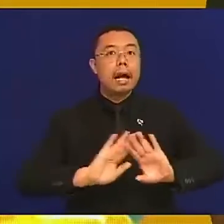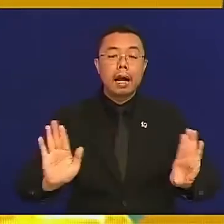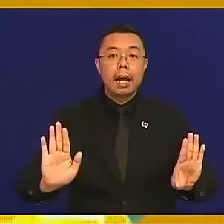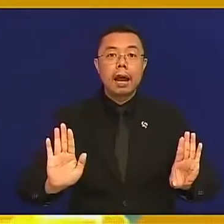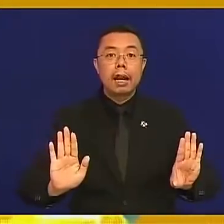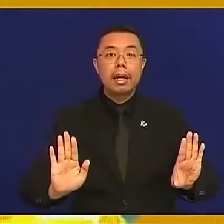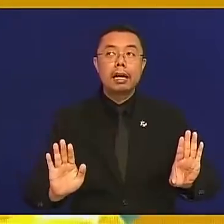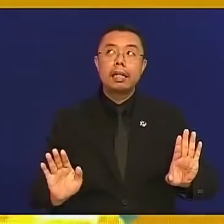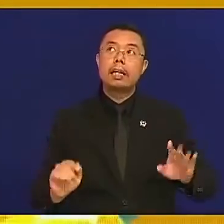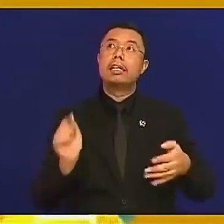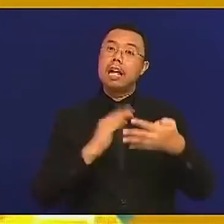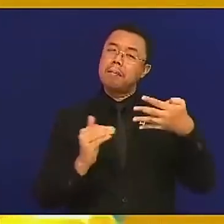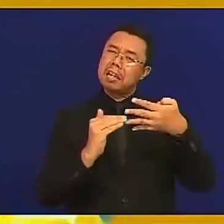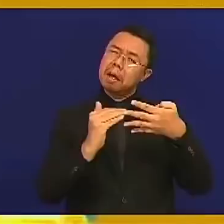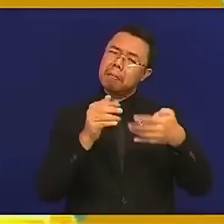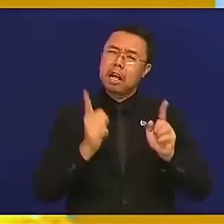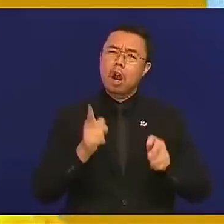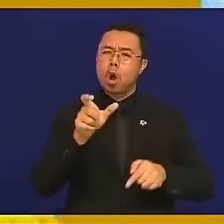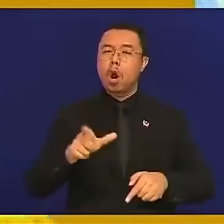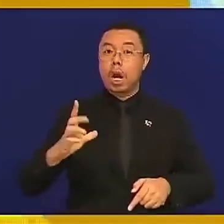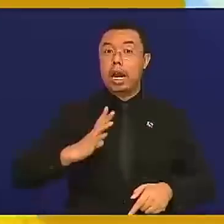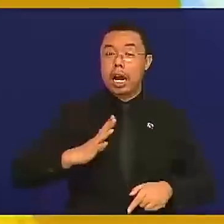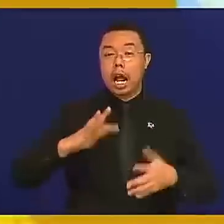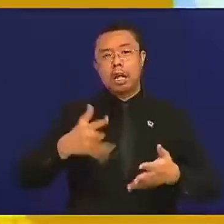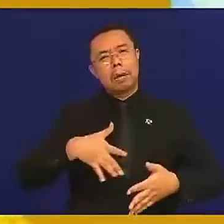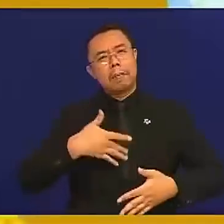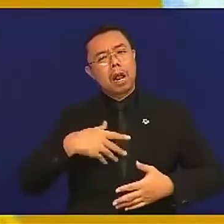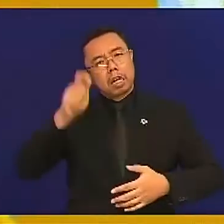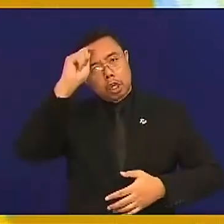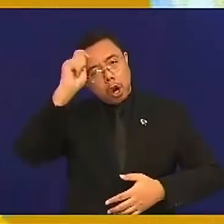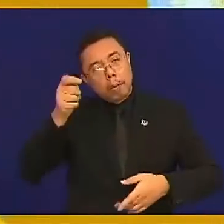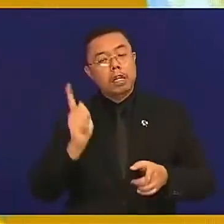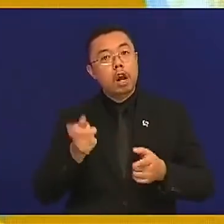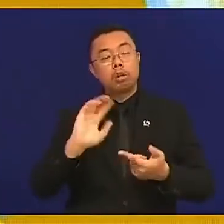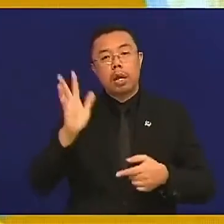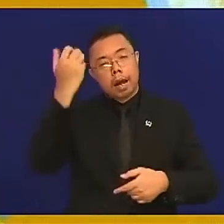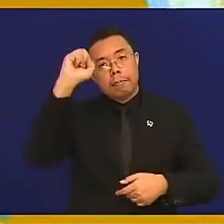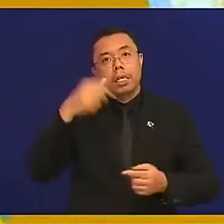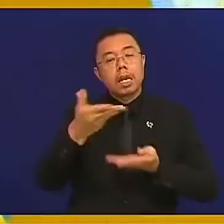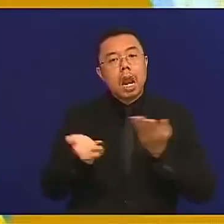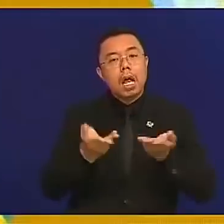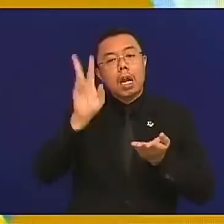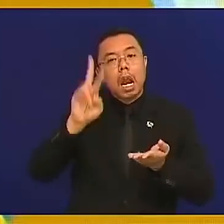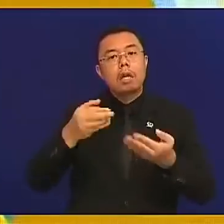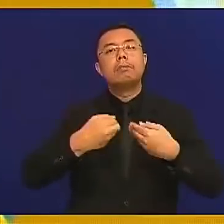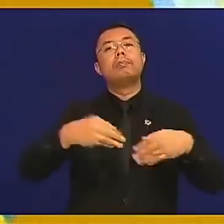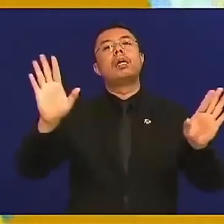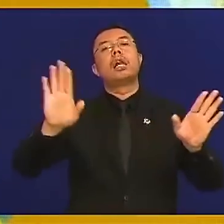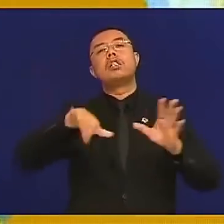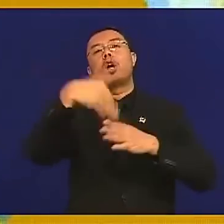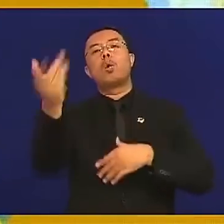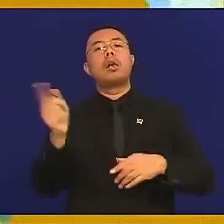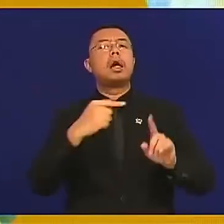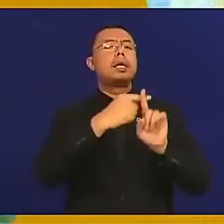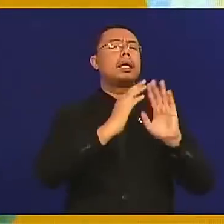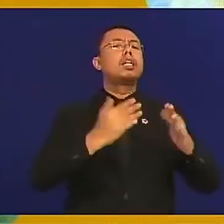Sampai titik tertentu kalau orang-orang kaya, orang-orang merasa diterhormat, kalau sudah tidak bisa dilayani lagi, biar aja keluar dari